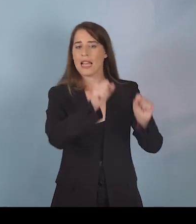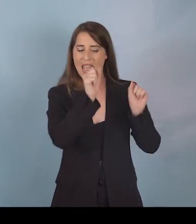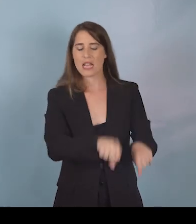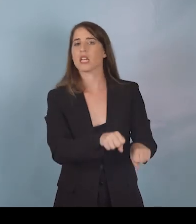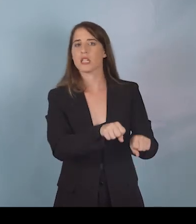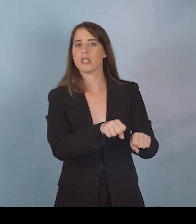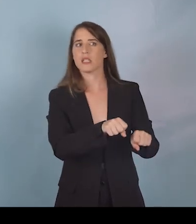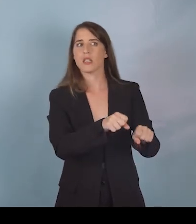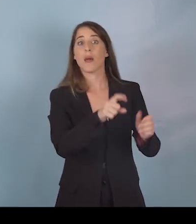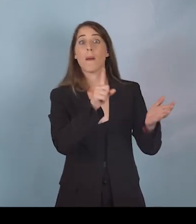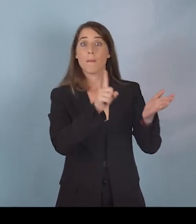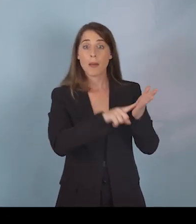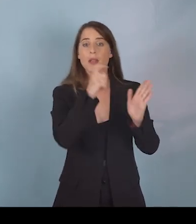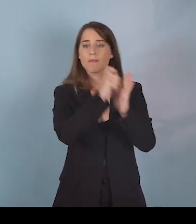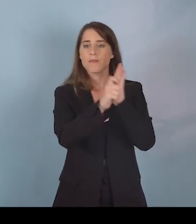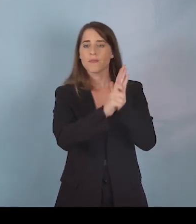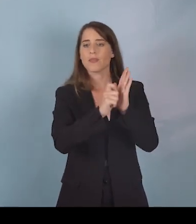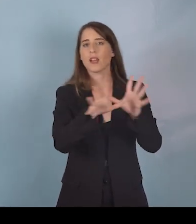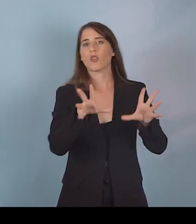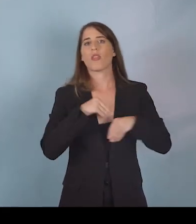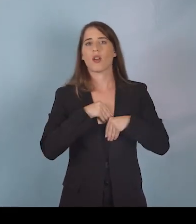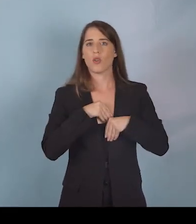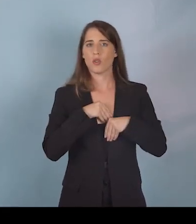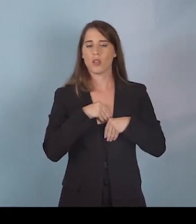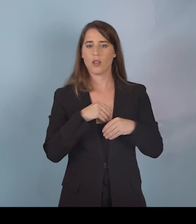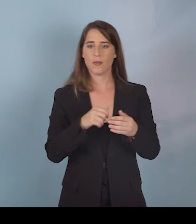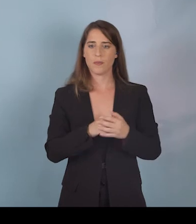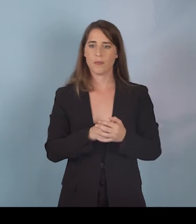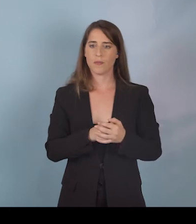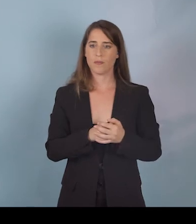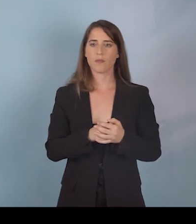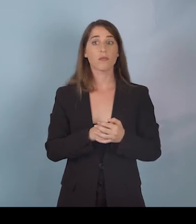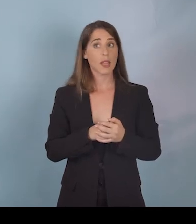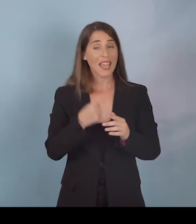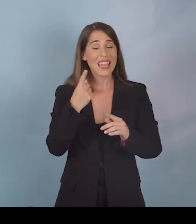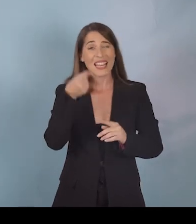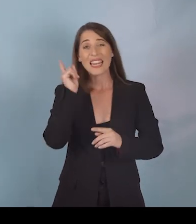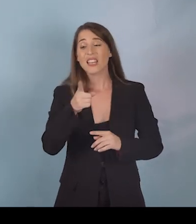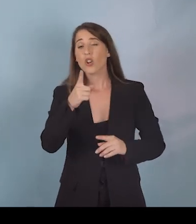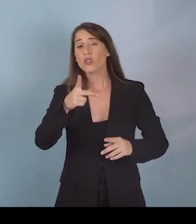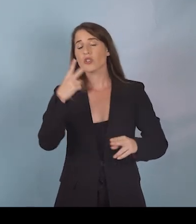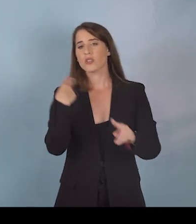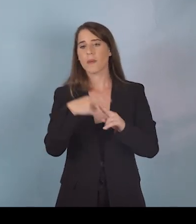για χρηματοδότηση προγραμμάτων. Το λέω, μπορεί να είναι γνωστό, μπορεί και να μην είναι, αλλά αξίζει να σημειωθεί.